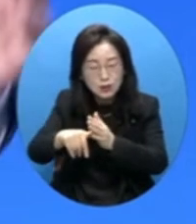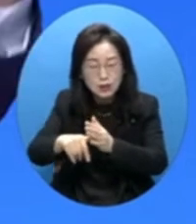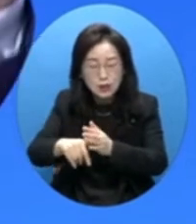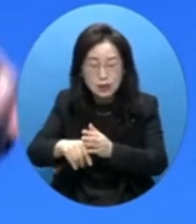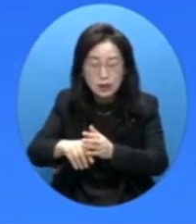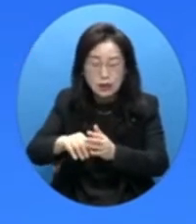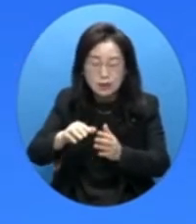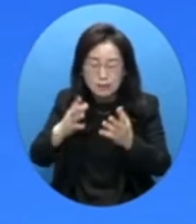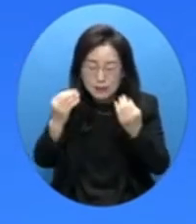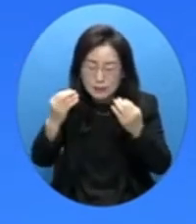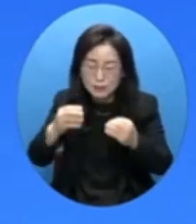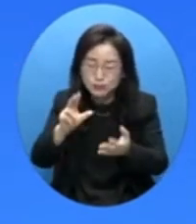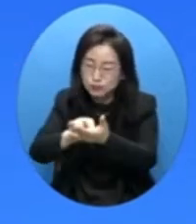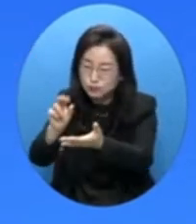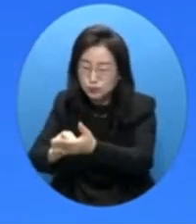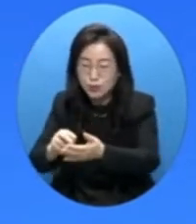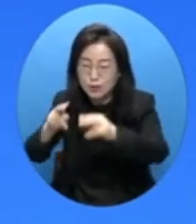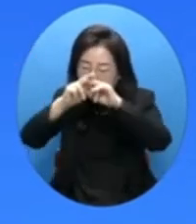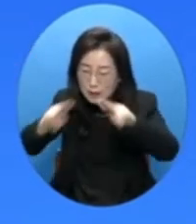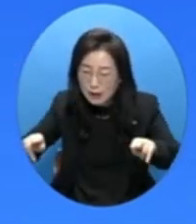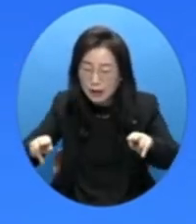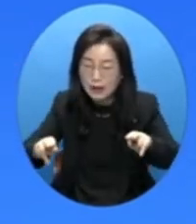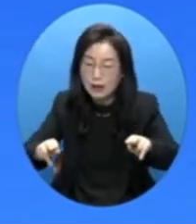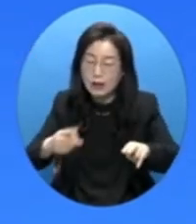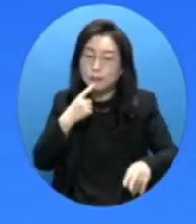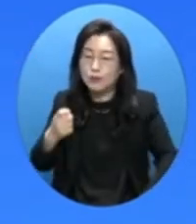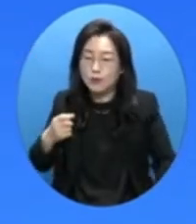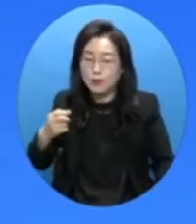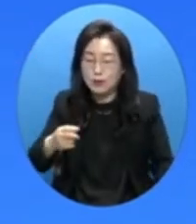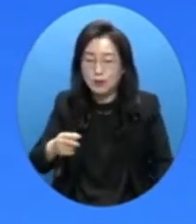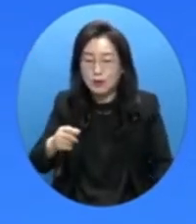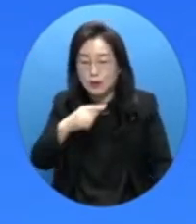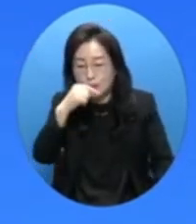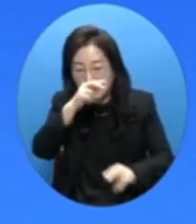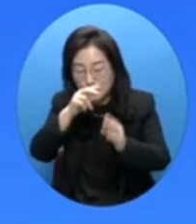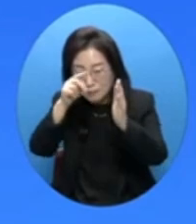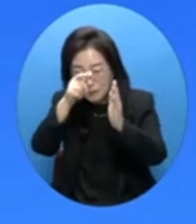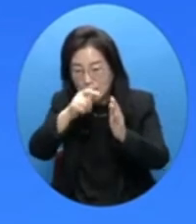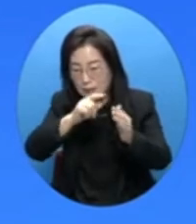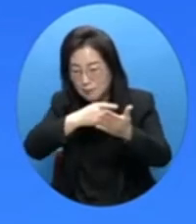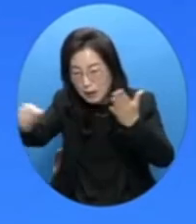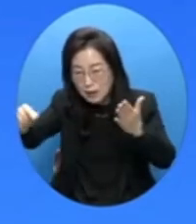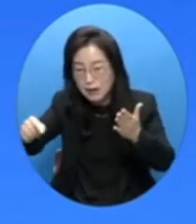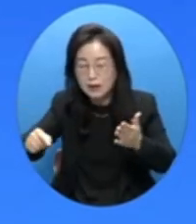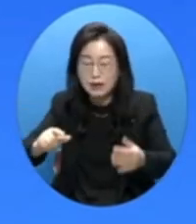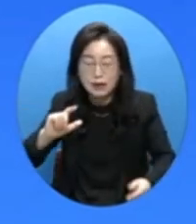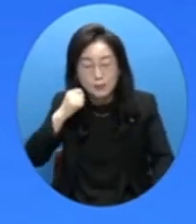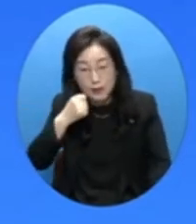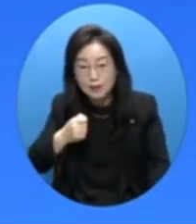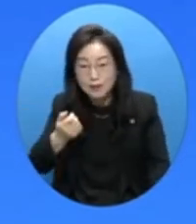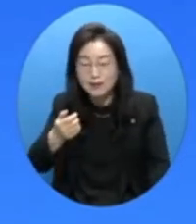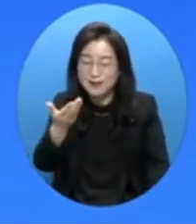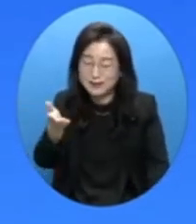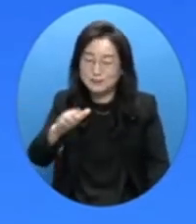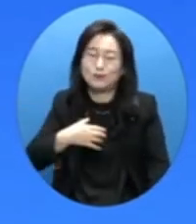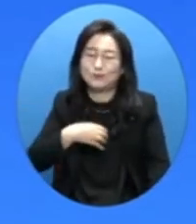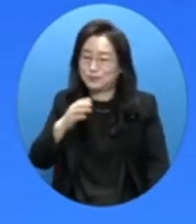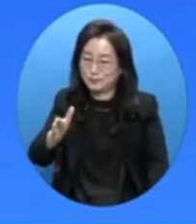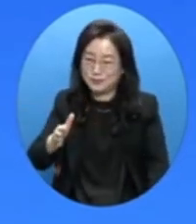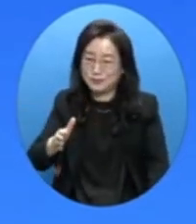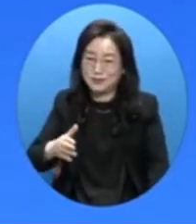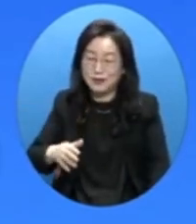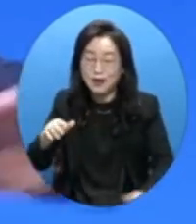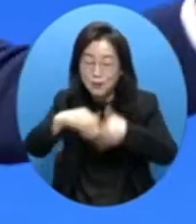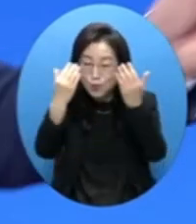때때로 거의 파산 지경이 이르기도 하고 부도가 나기도 하고 어려움에 처기도 합니다 그때 걱정할 것이 없습니다이 모든